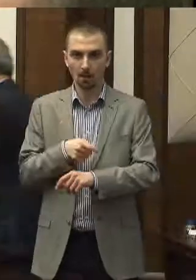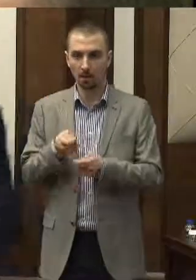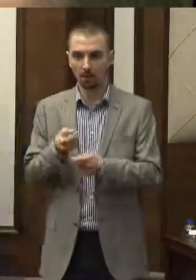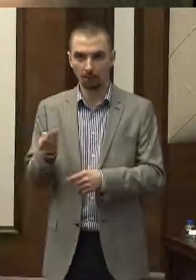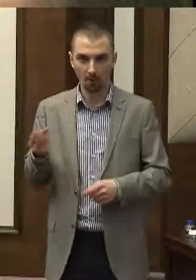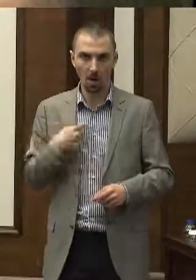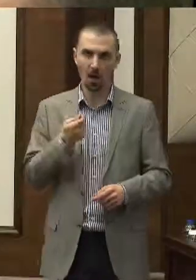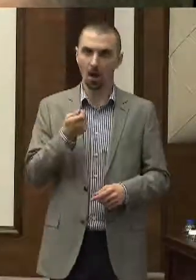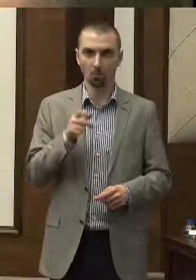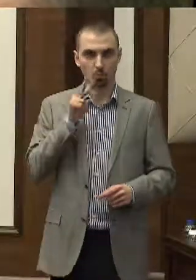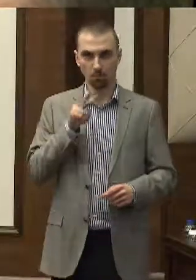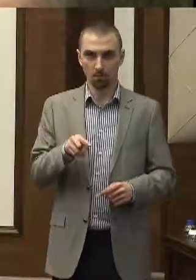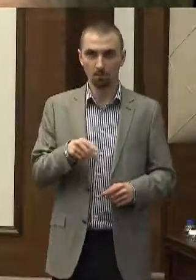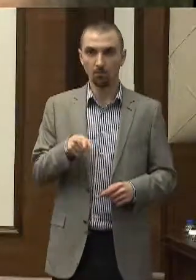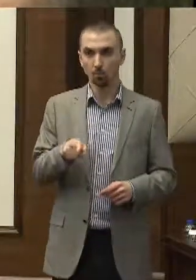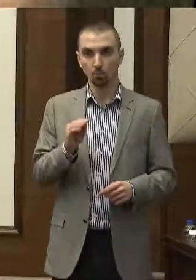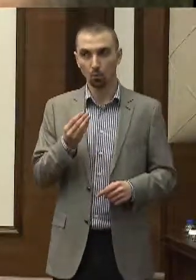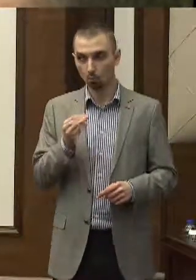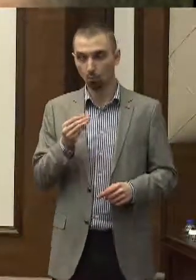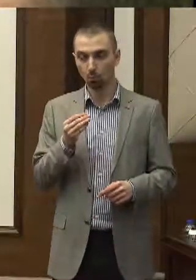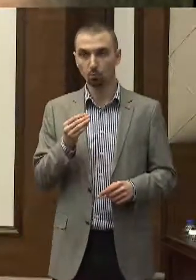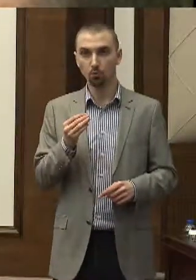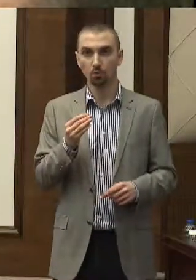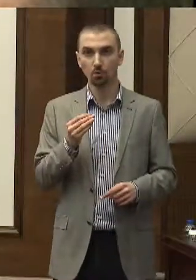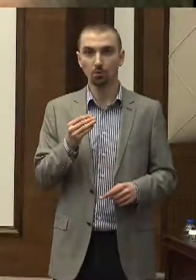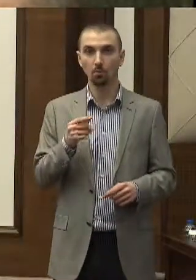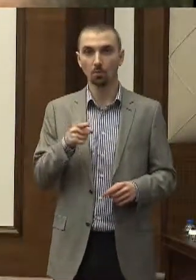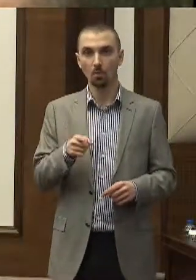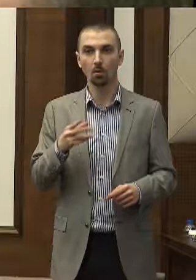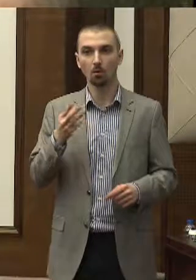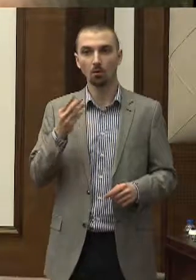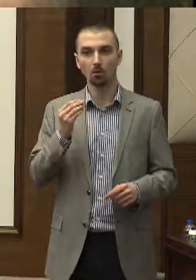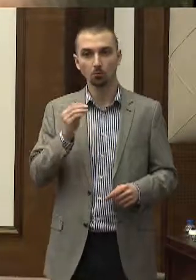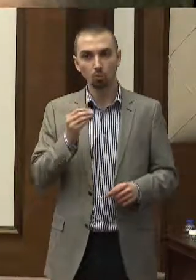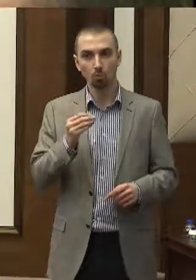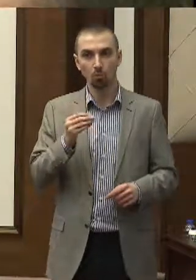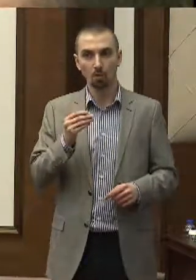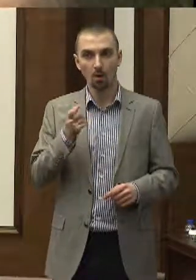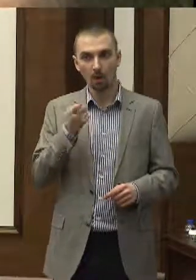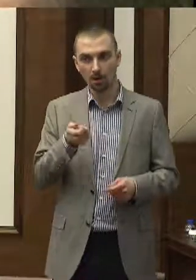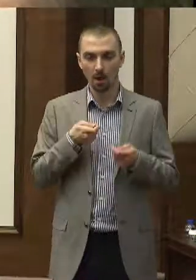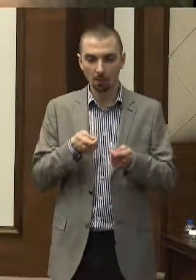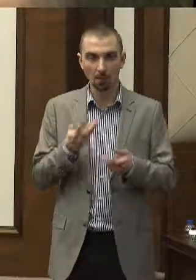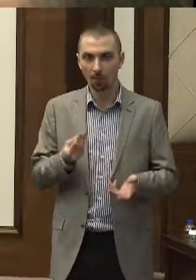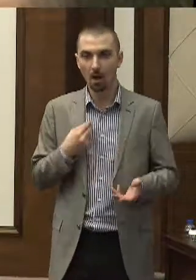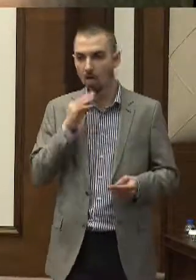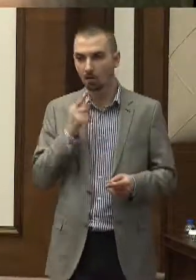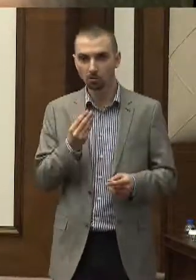düşünüyorum. Bu etkinliklerin çocuklara yönelik okullar olduğunu düşünüyorum. Gençlerle ilgili ne yaptık?